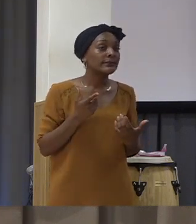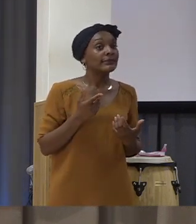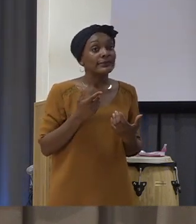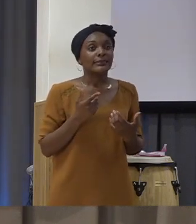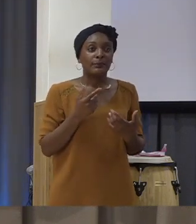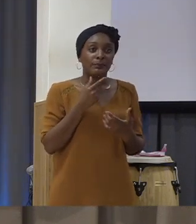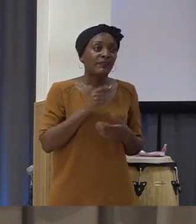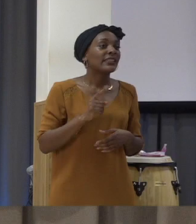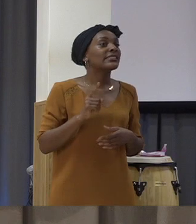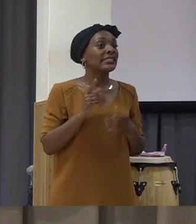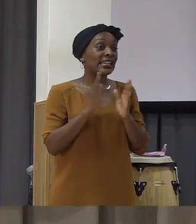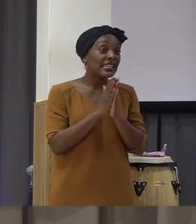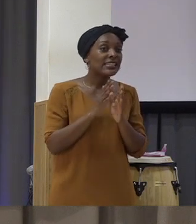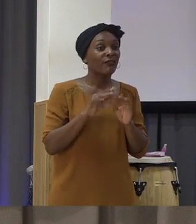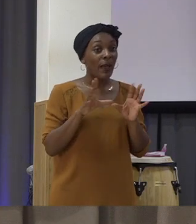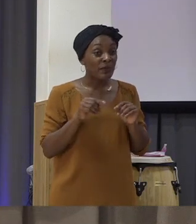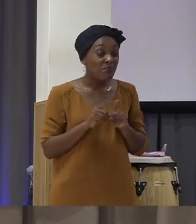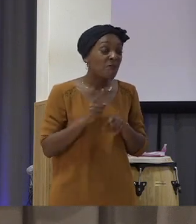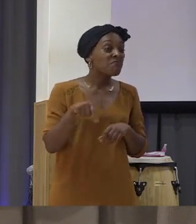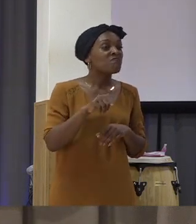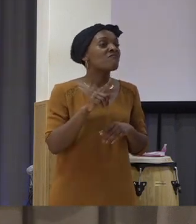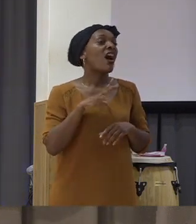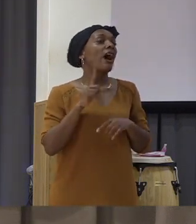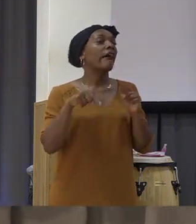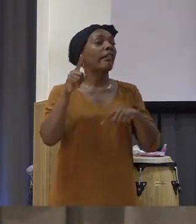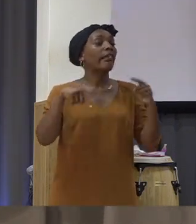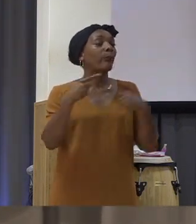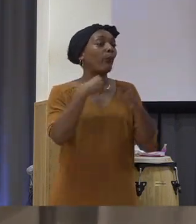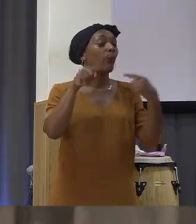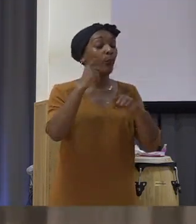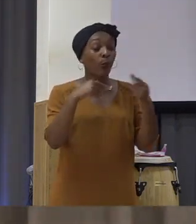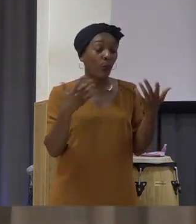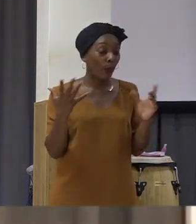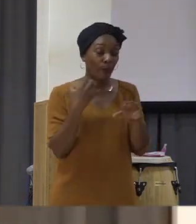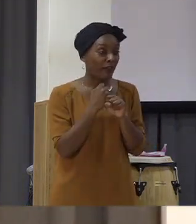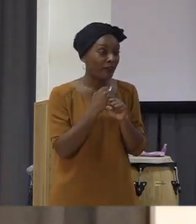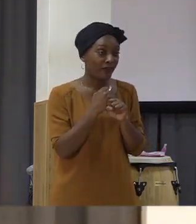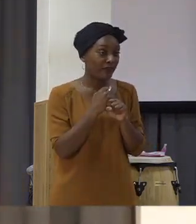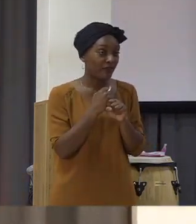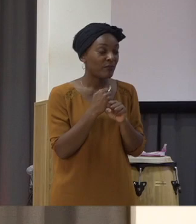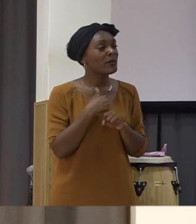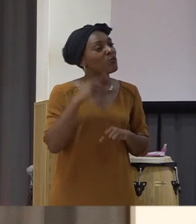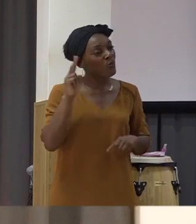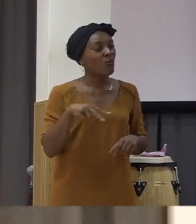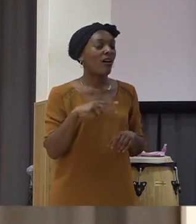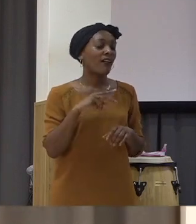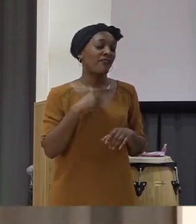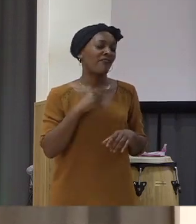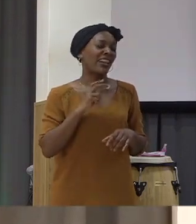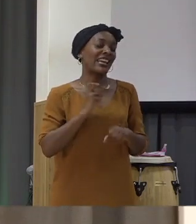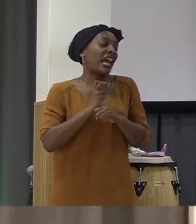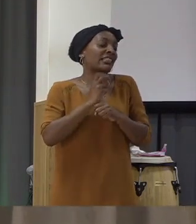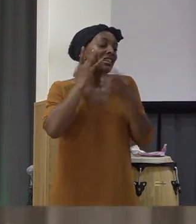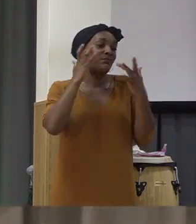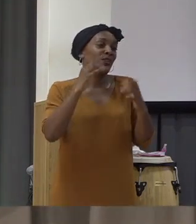faire. C'est évident. Mais moi, je garderai une expérience incroyable dans ce domaine-là.